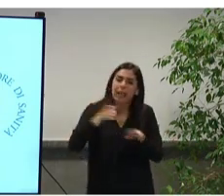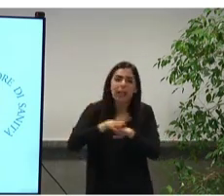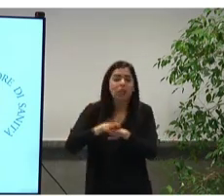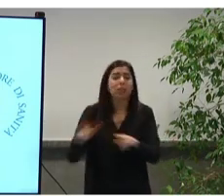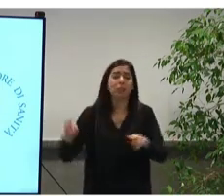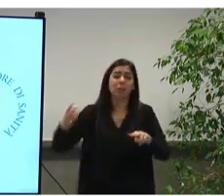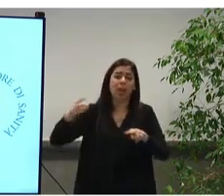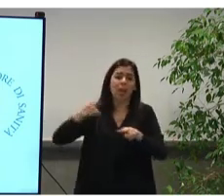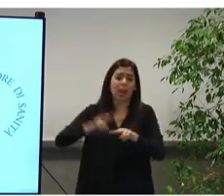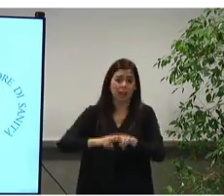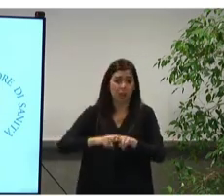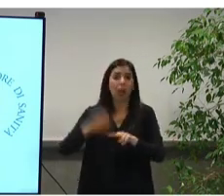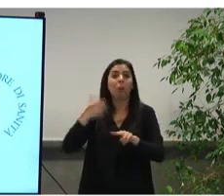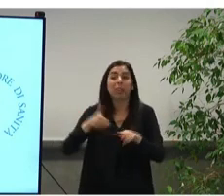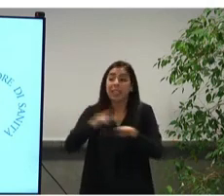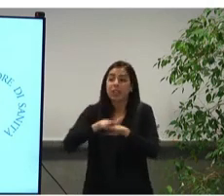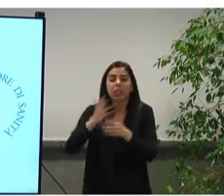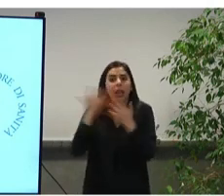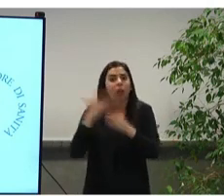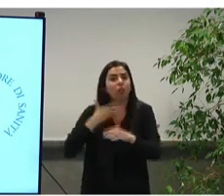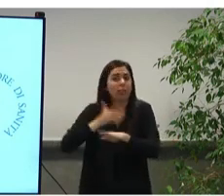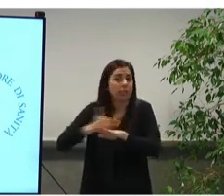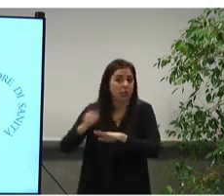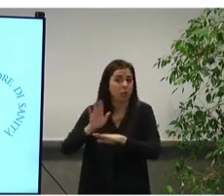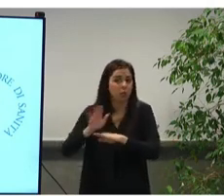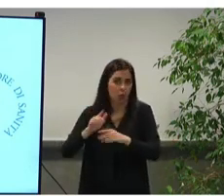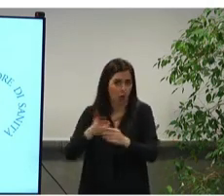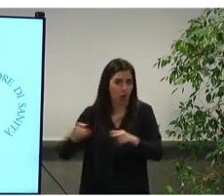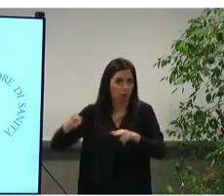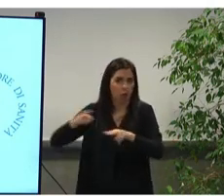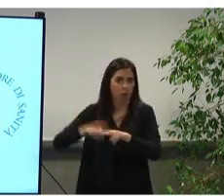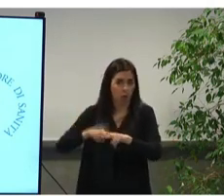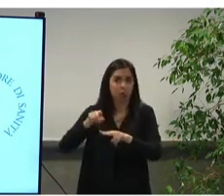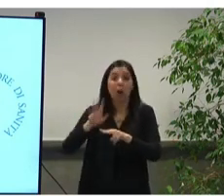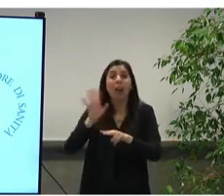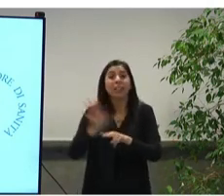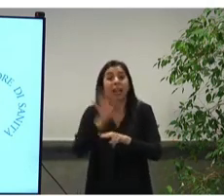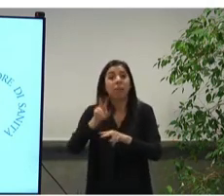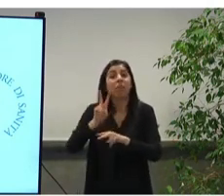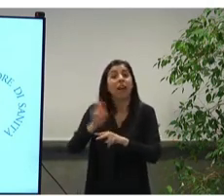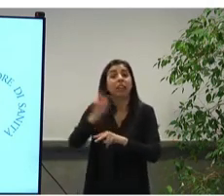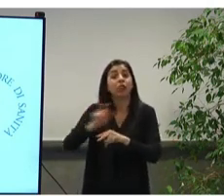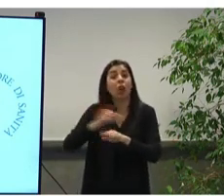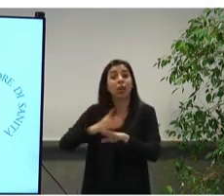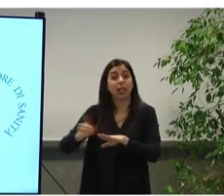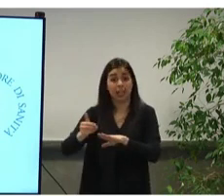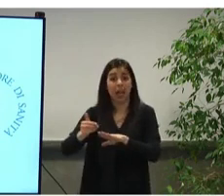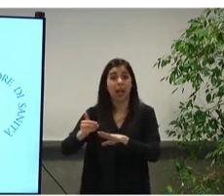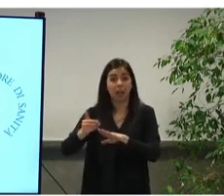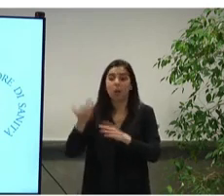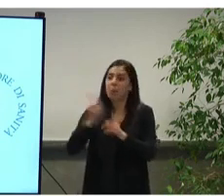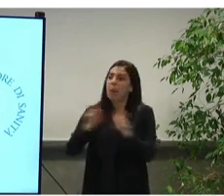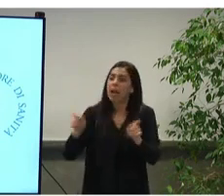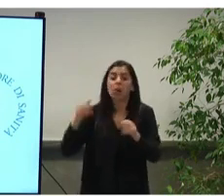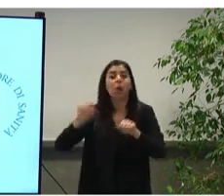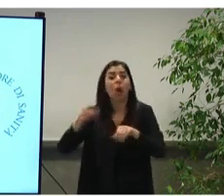decessi arrivano con un ulteriore ritardo, il ritardo è di circa 20 giorni e le persone si sono ammalate